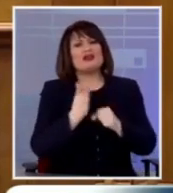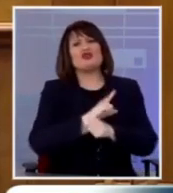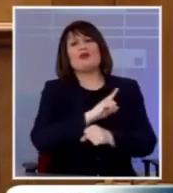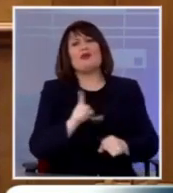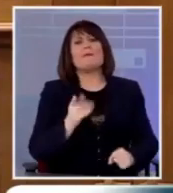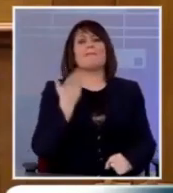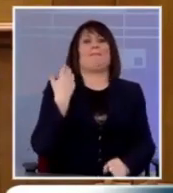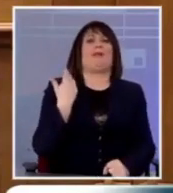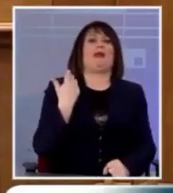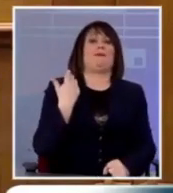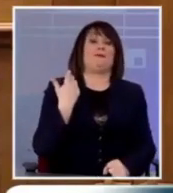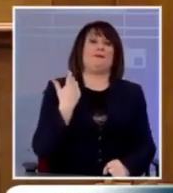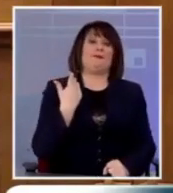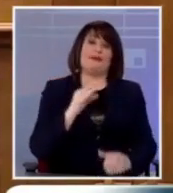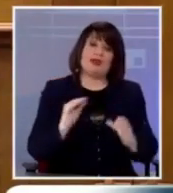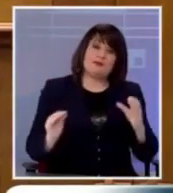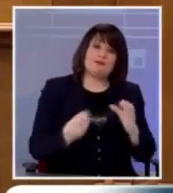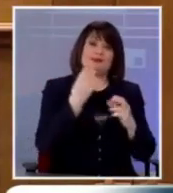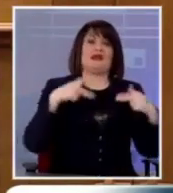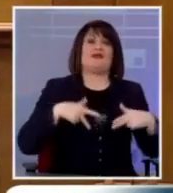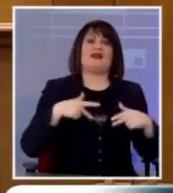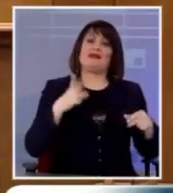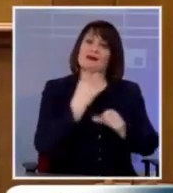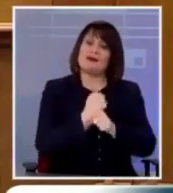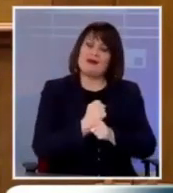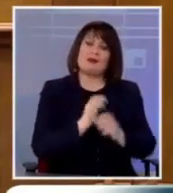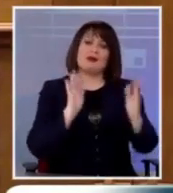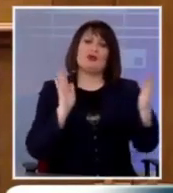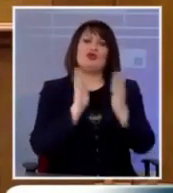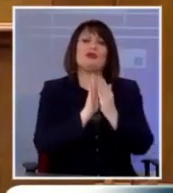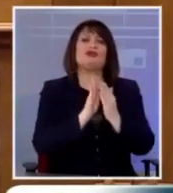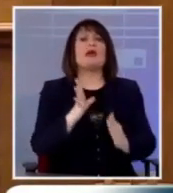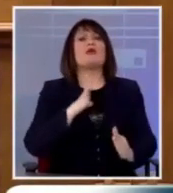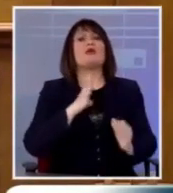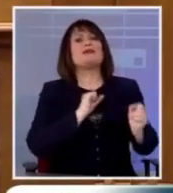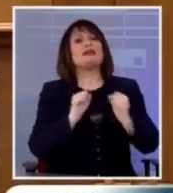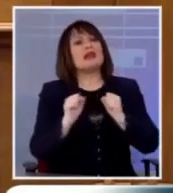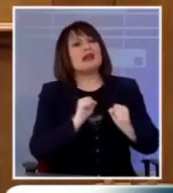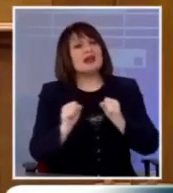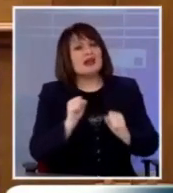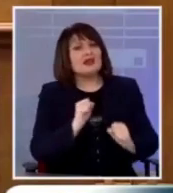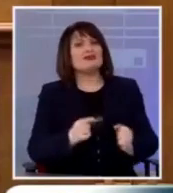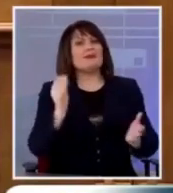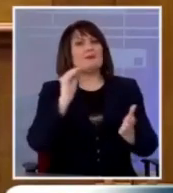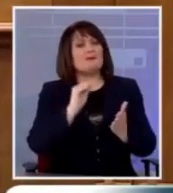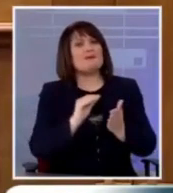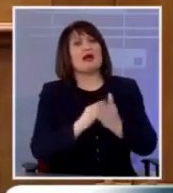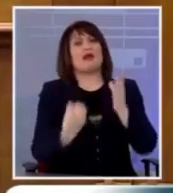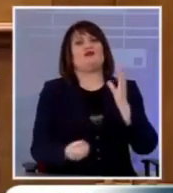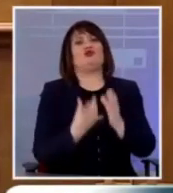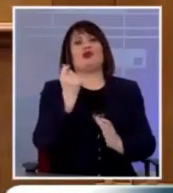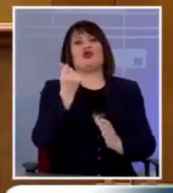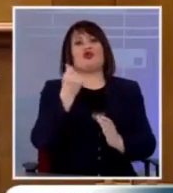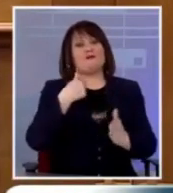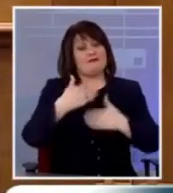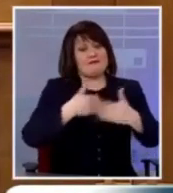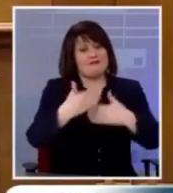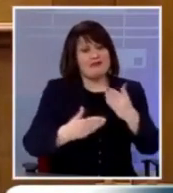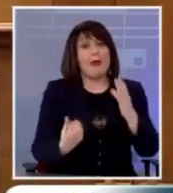επιτεύχθηκε και μόνο με την εκλογή αυτής της κυβέρνησης, την αντιμετώπιση της ανθρωπιστικής κρίσης, την επανεκκίνηση της οικονομίας και την